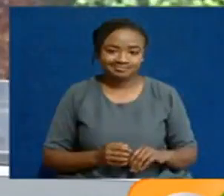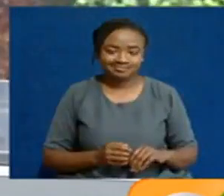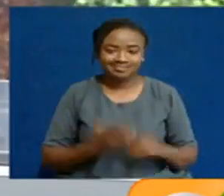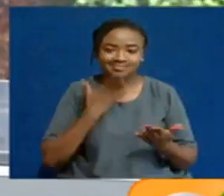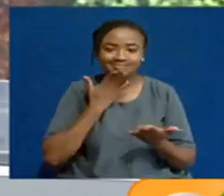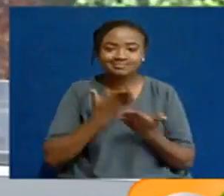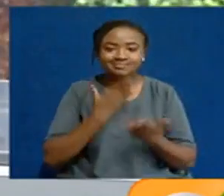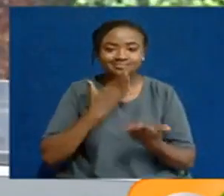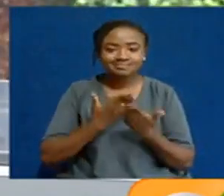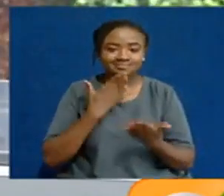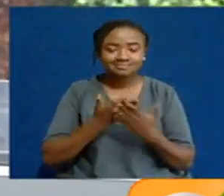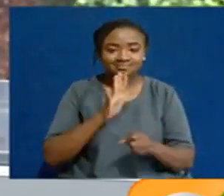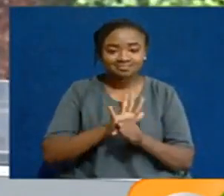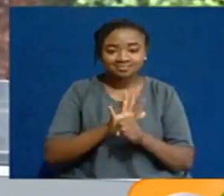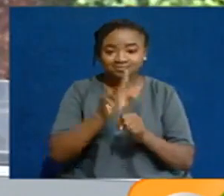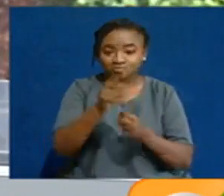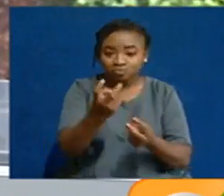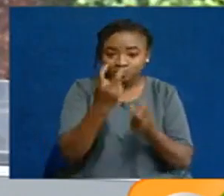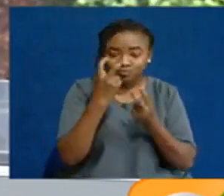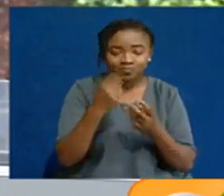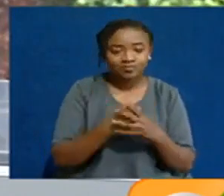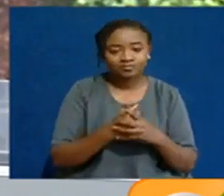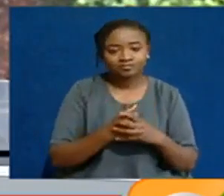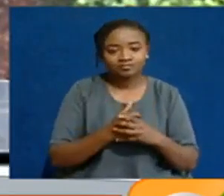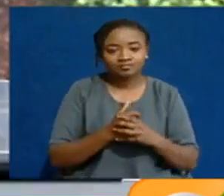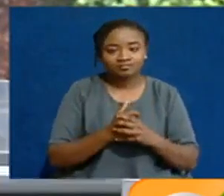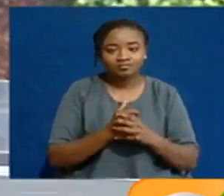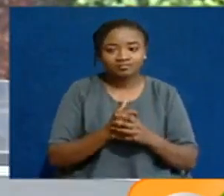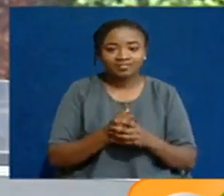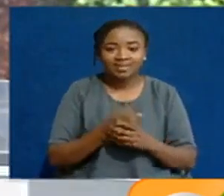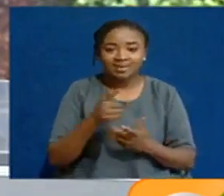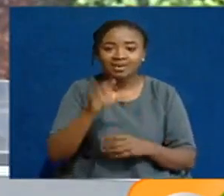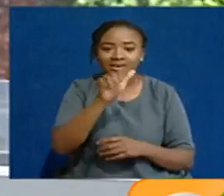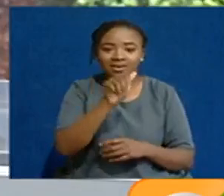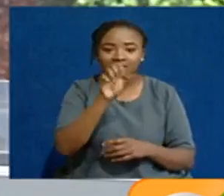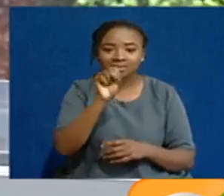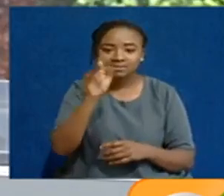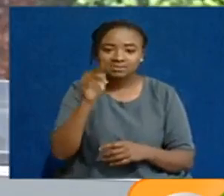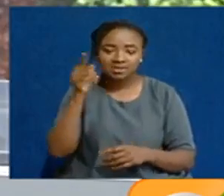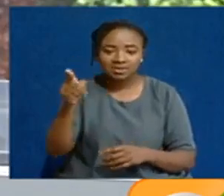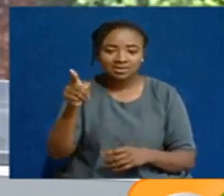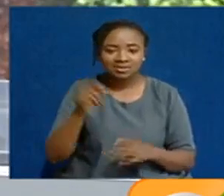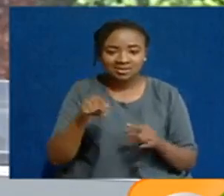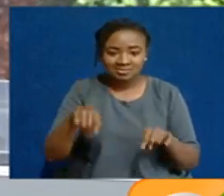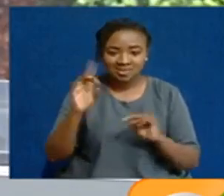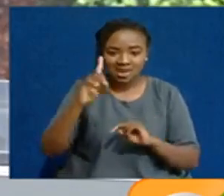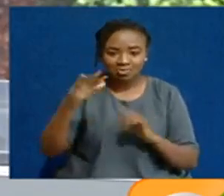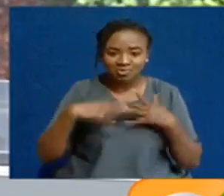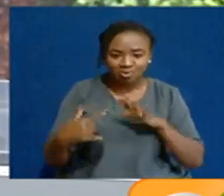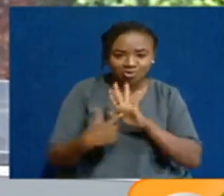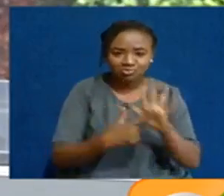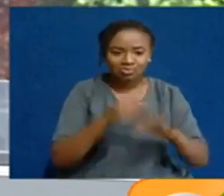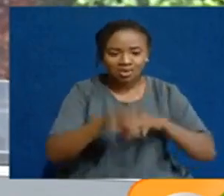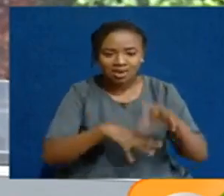Asante sana kwa kuendelea kuwa nasi. Maonyesho ya kimataifa ya kilimo ya Nairobi yalikuwa kivutio wiki hii hapa Nairobi, yakiwavutia